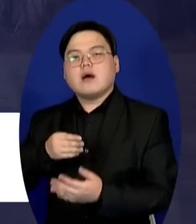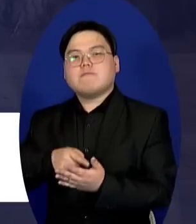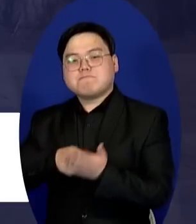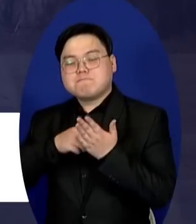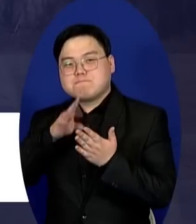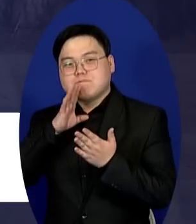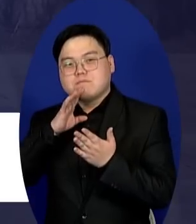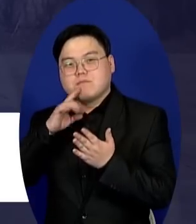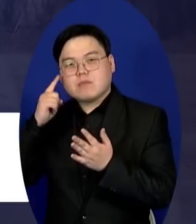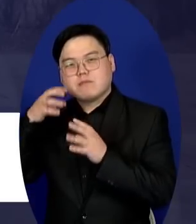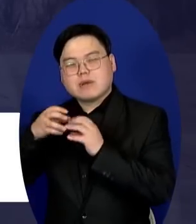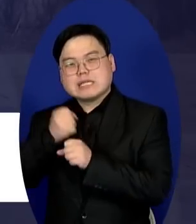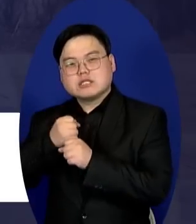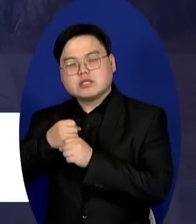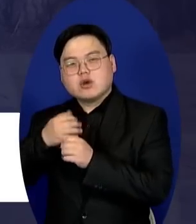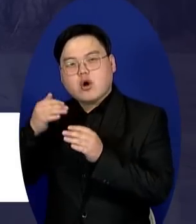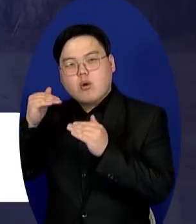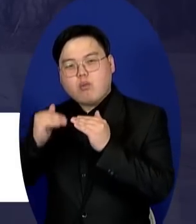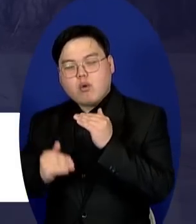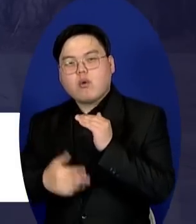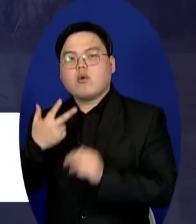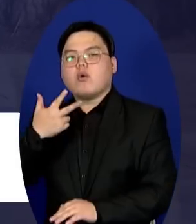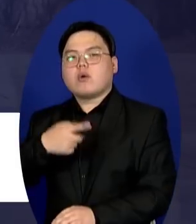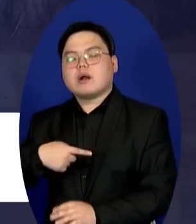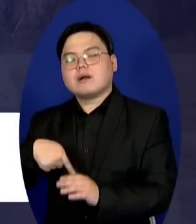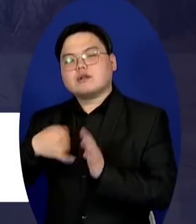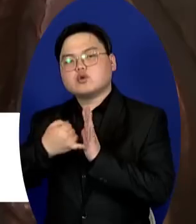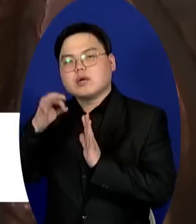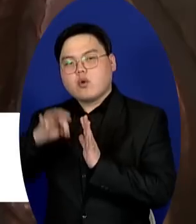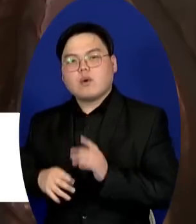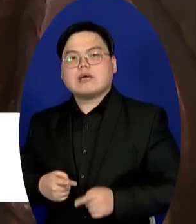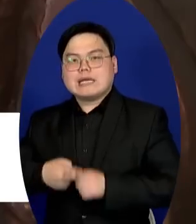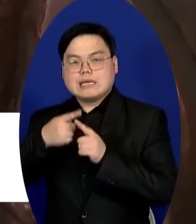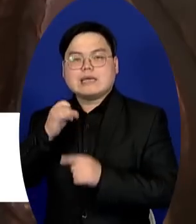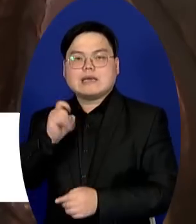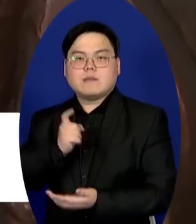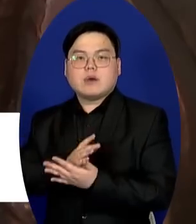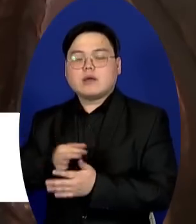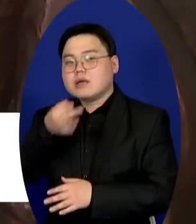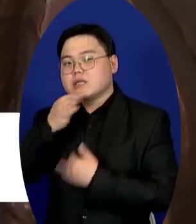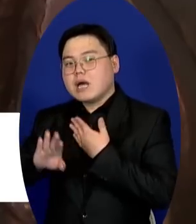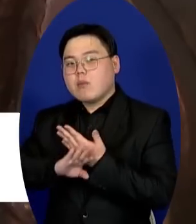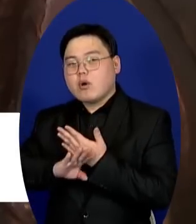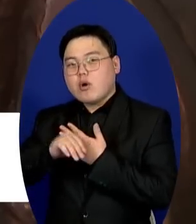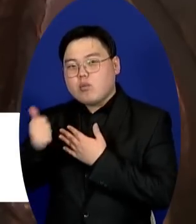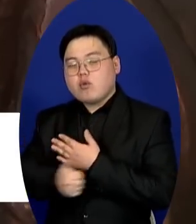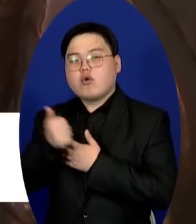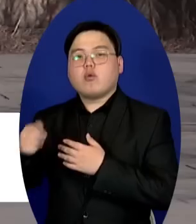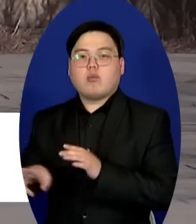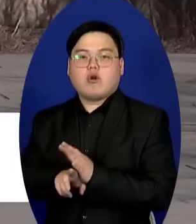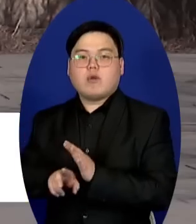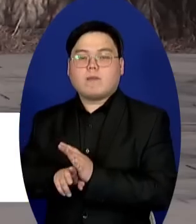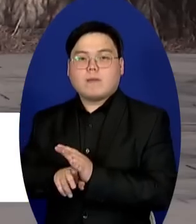өмнөх жилүүдээс 3.6 дахин их байгааг мэрэгжилтнүүд анхаарууллаа. Тиймээс үүнээс өртлөн сэргийлэх бүрэн боломжтой